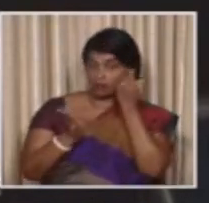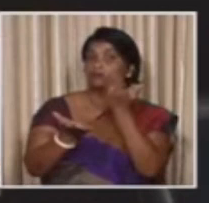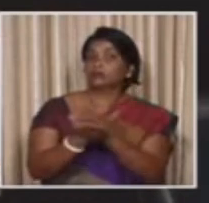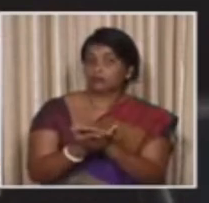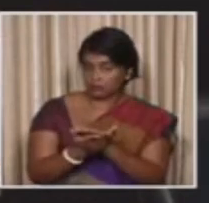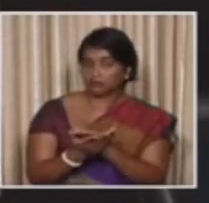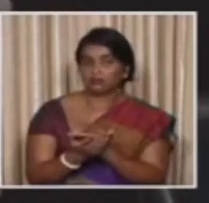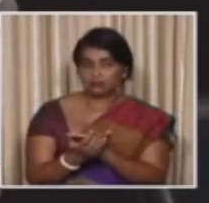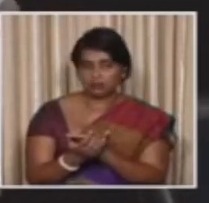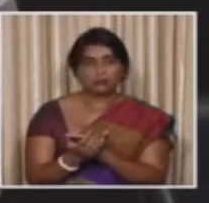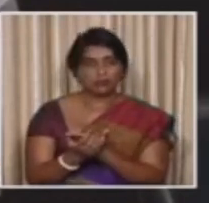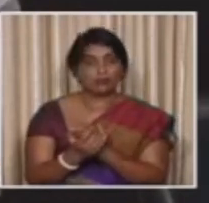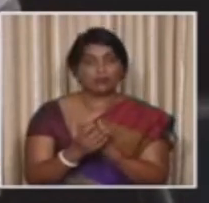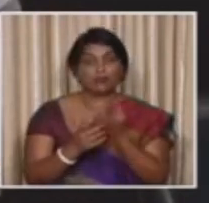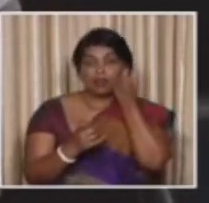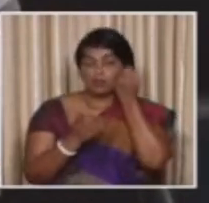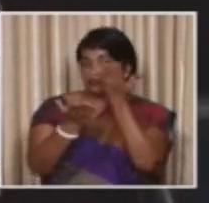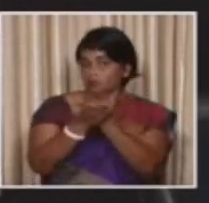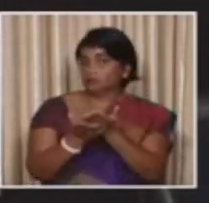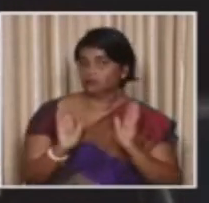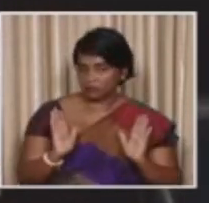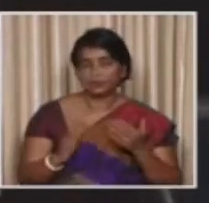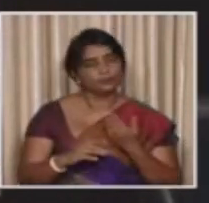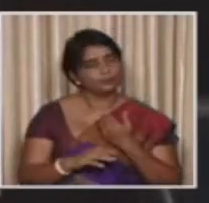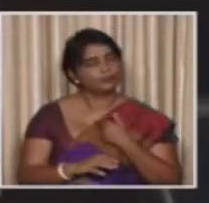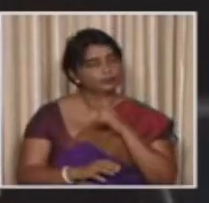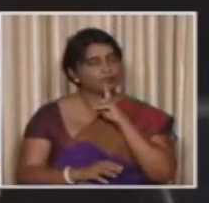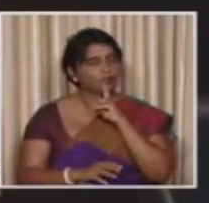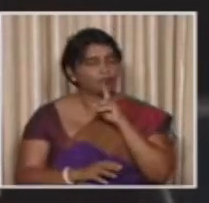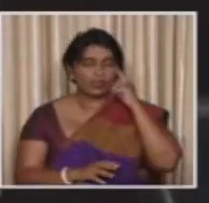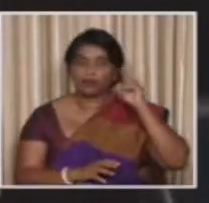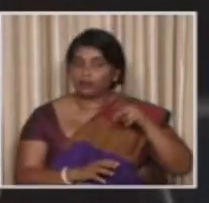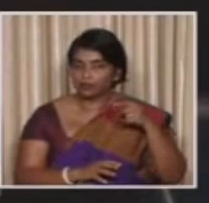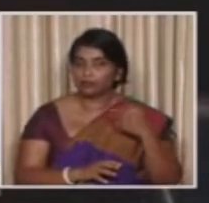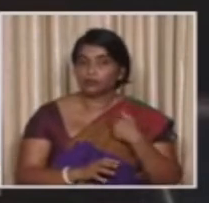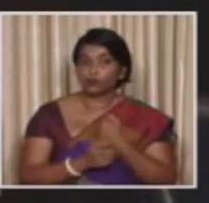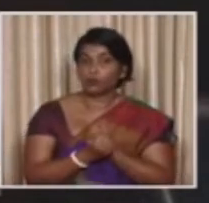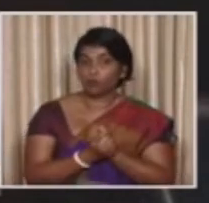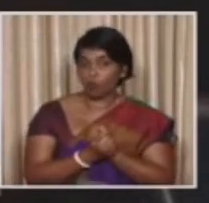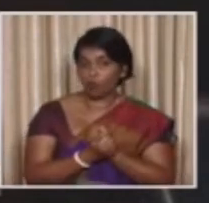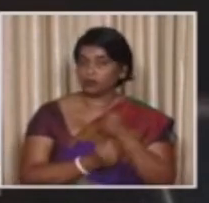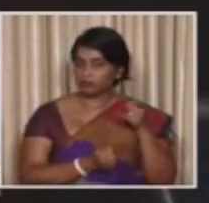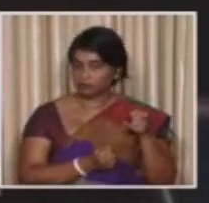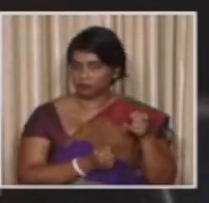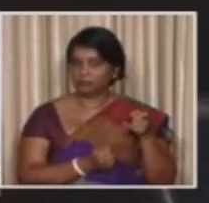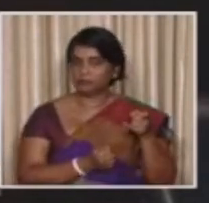කරන්නට ඕනේ. යෝජනා ඉදිරිපත් කරන්නට ඕන. මම විශ්වාස කරනවා පොලිසිය පැත්තෙන්